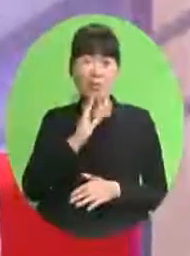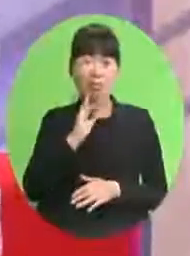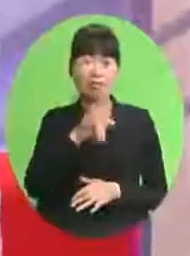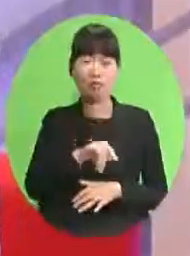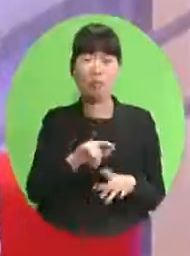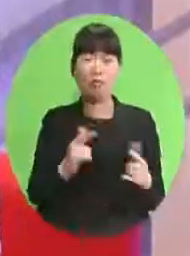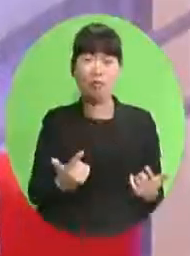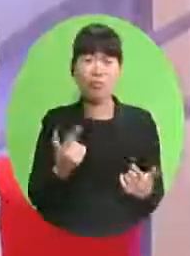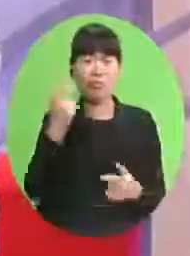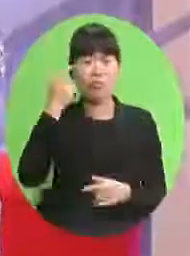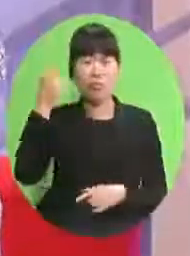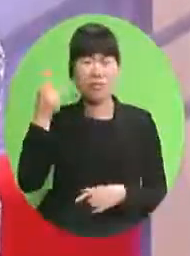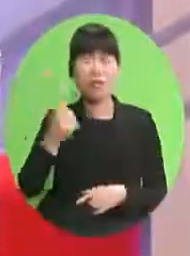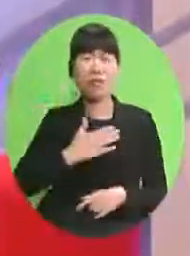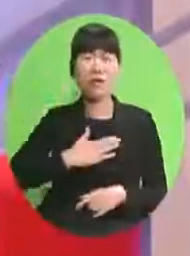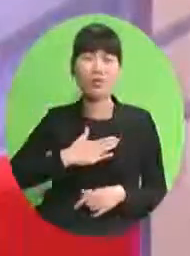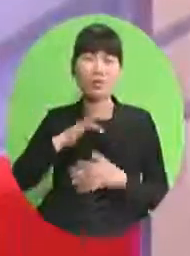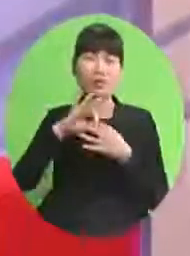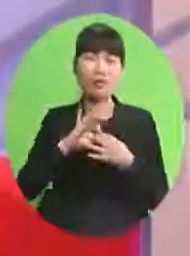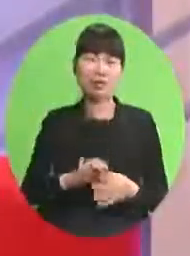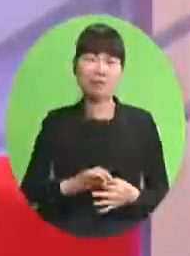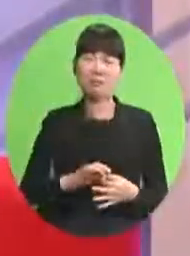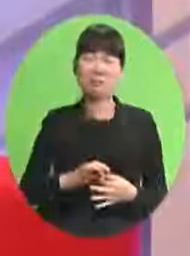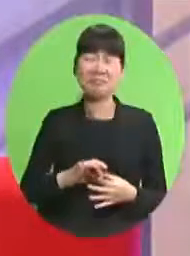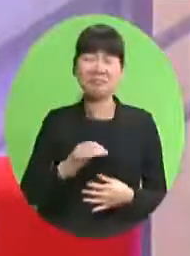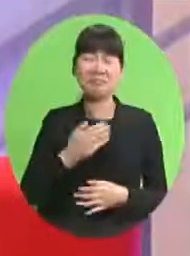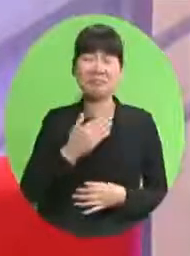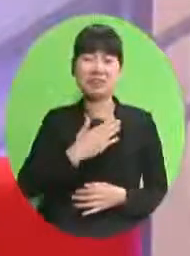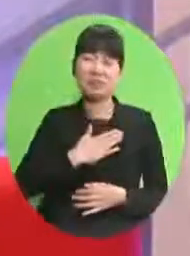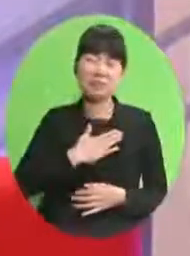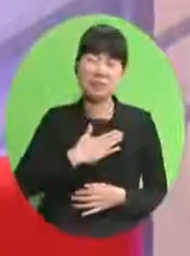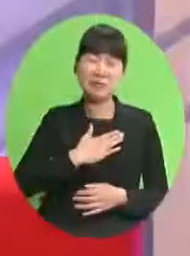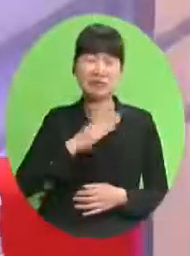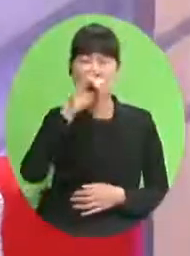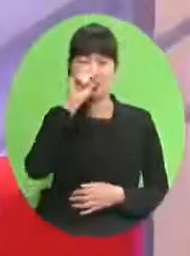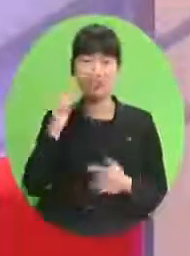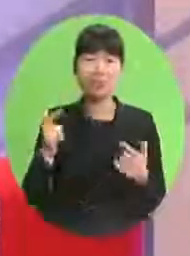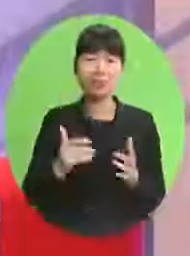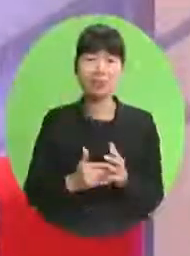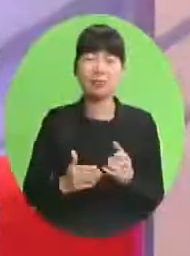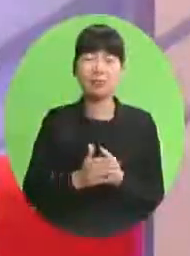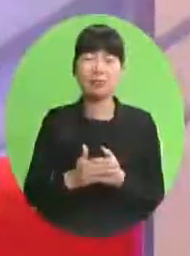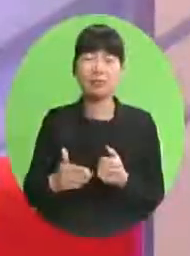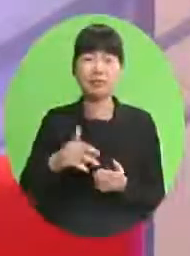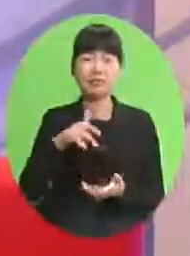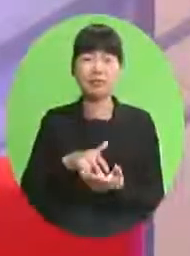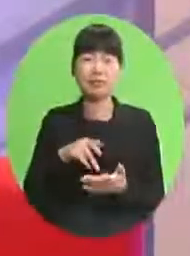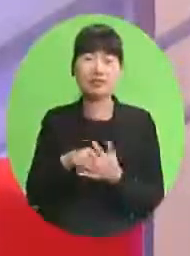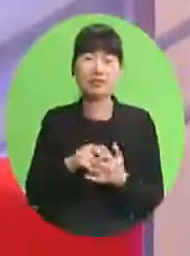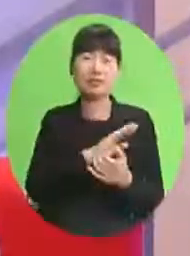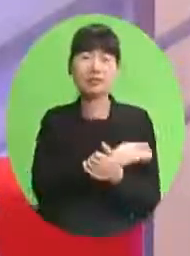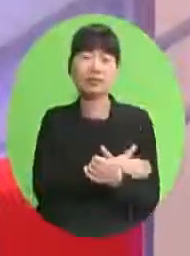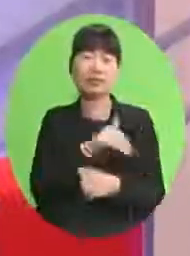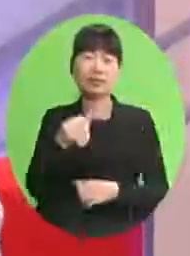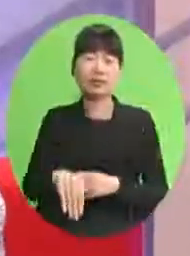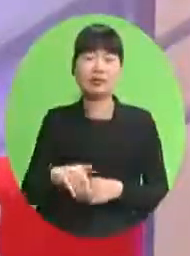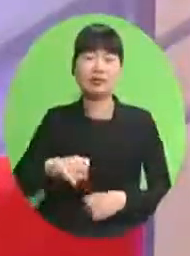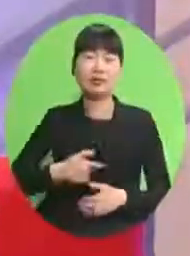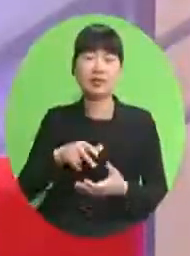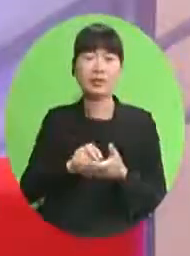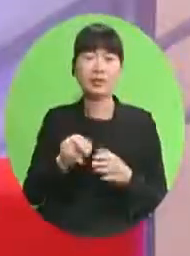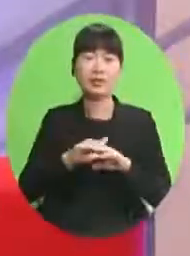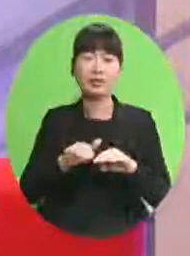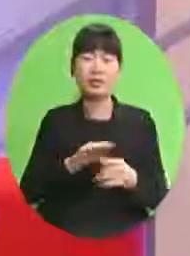이건 아닌데 그래도 기분이 계속 쉽게 좋아지지 않아요. 게다가 아이들은 네. 상황을 파악하는 능력이 떨어지고 스스로